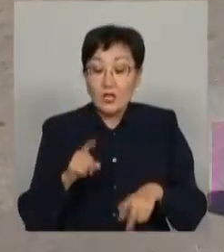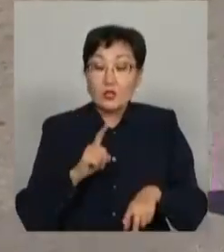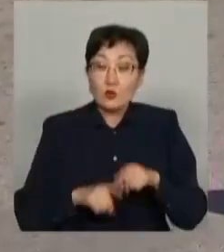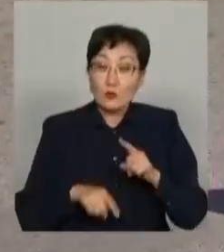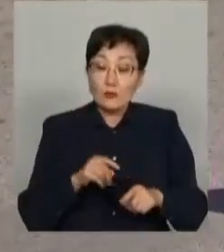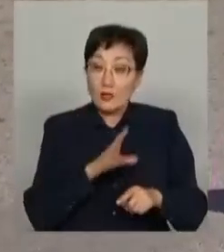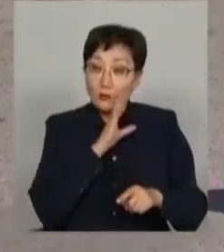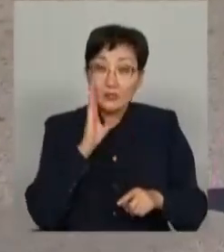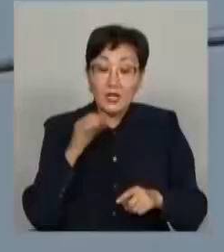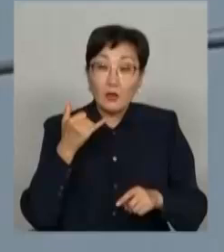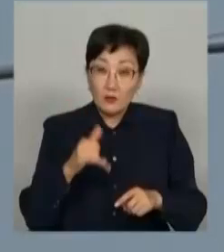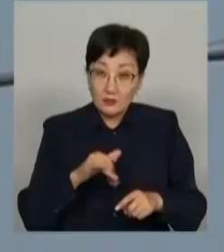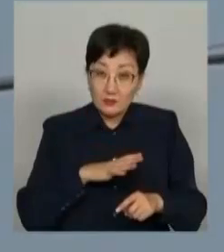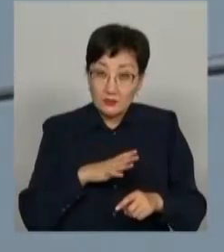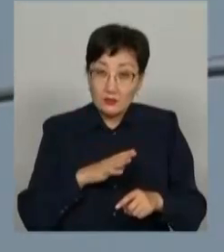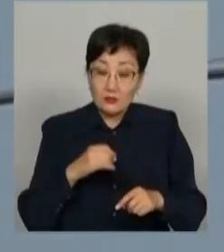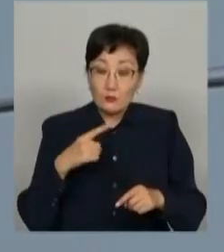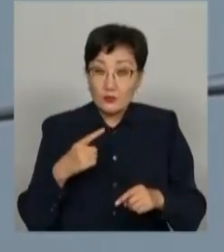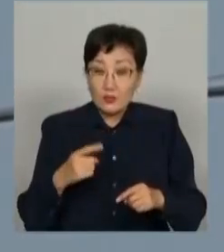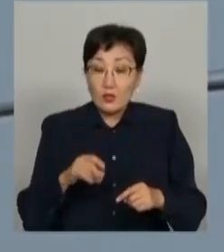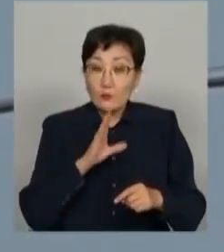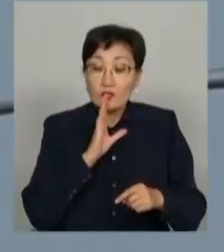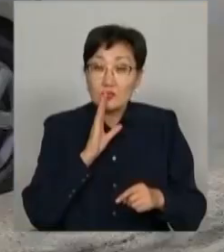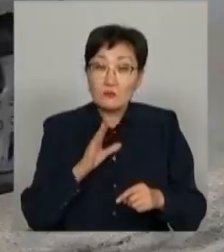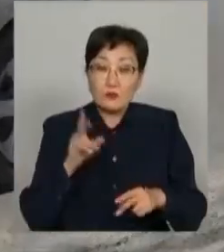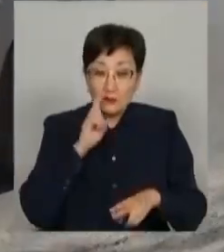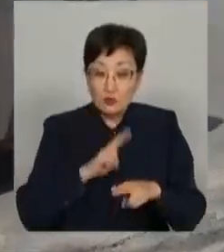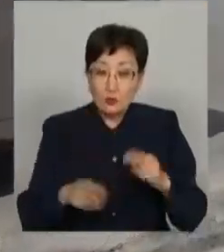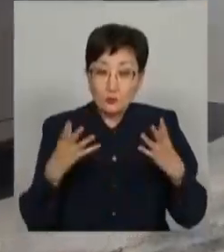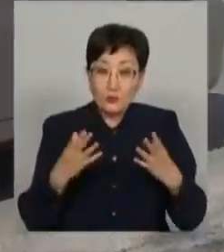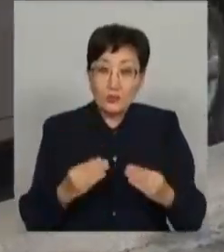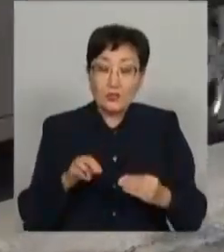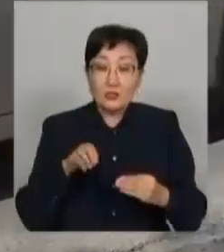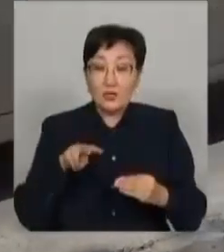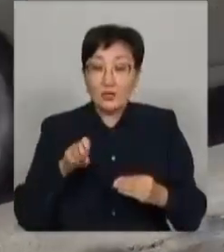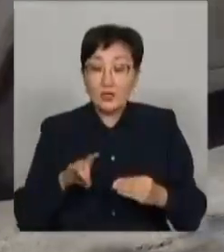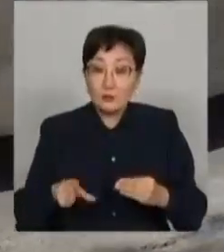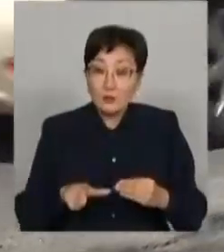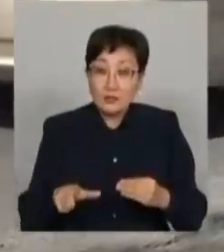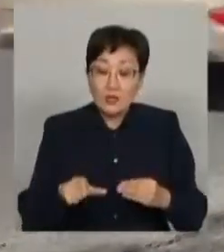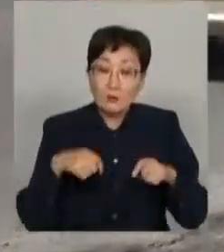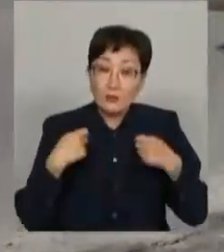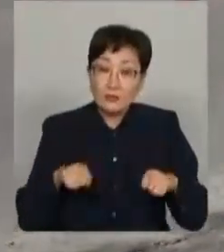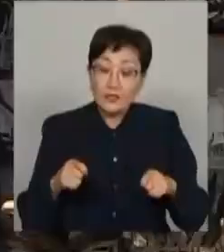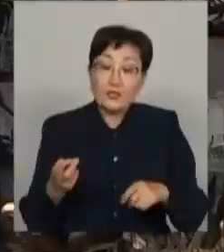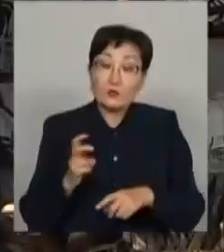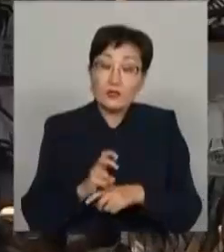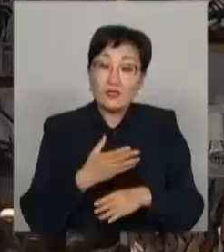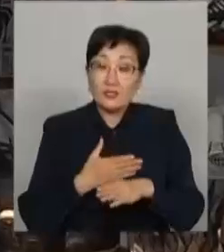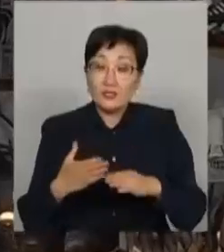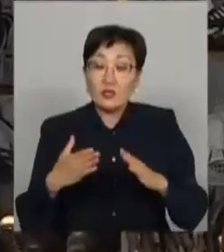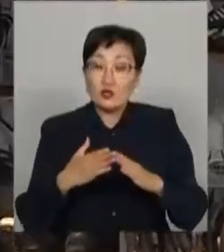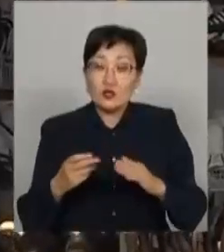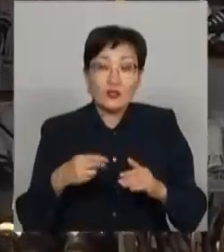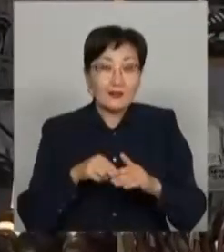туыстарына ата-анасына хабар берген. Айта кетсек, Мақпал жоғалған күні Талғар тасжолы бойындағы базарға келген. Кейін үйіне кірмей